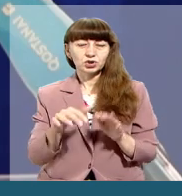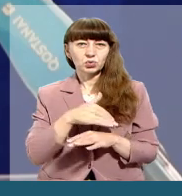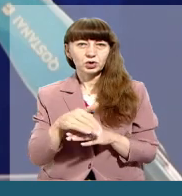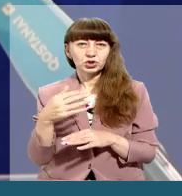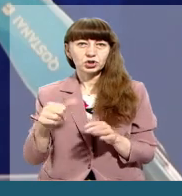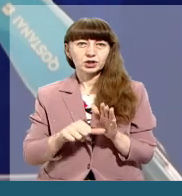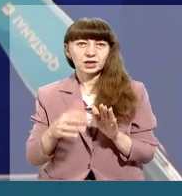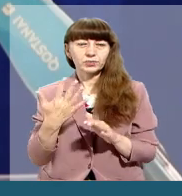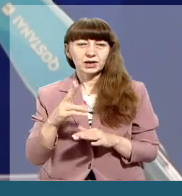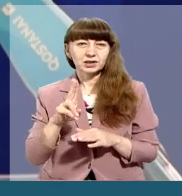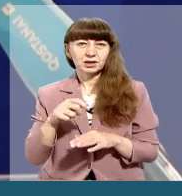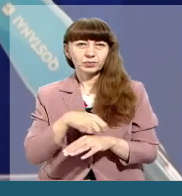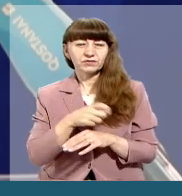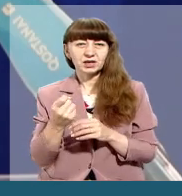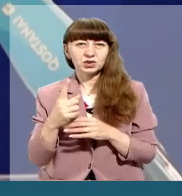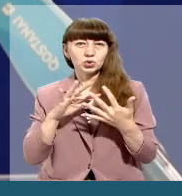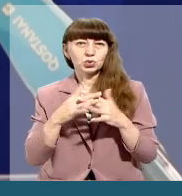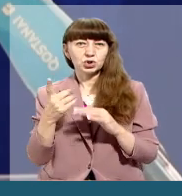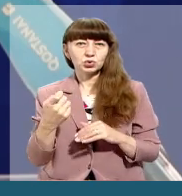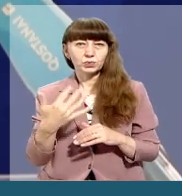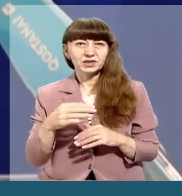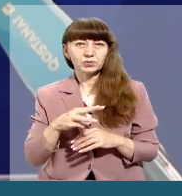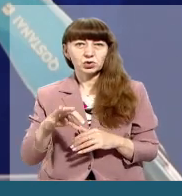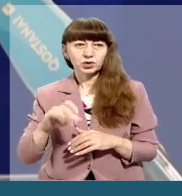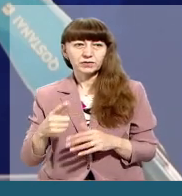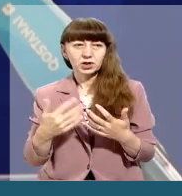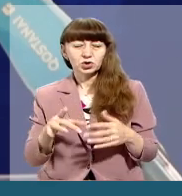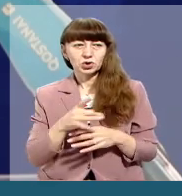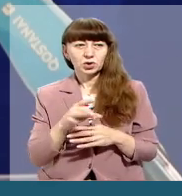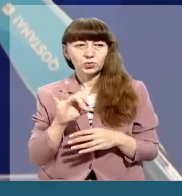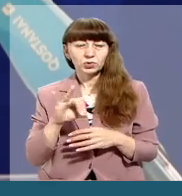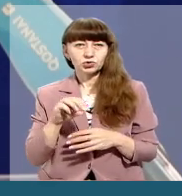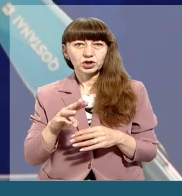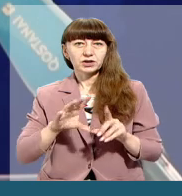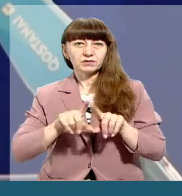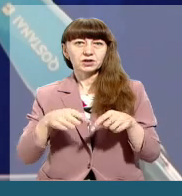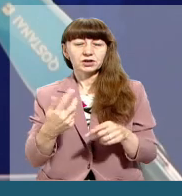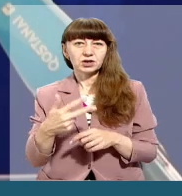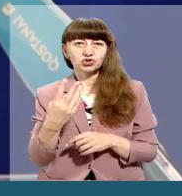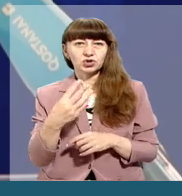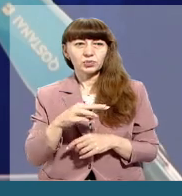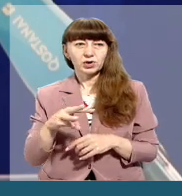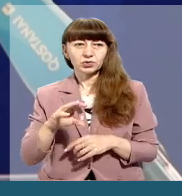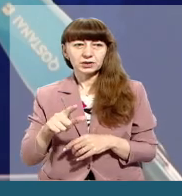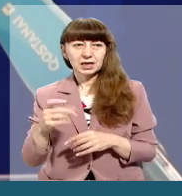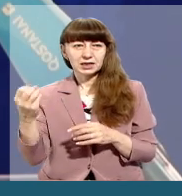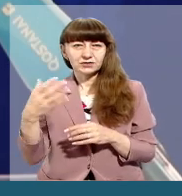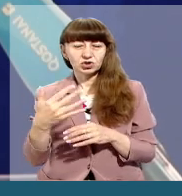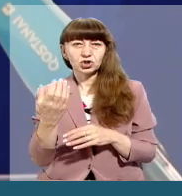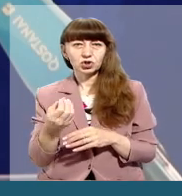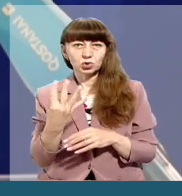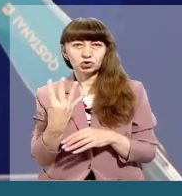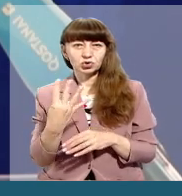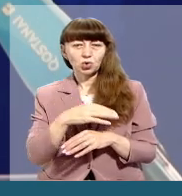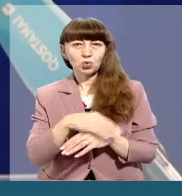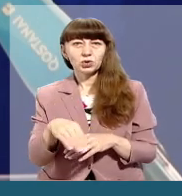километров в 11 населенных пунктах на сумму 150 миллионов тенге. Также за счет районного бюджета выделено 34 миллиона тенге на освещение 4 улиц в